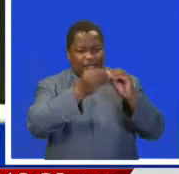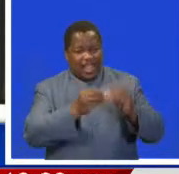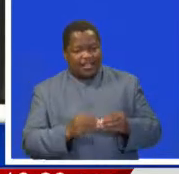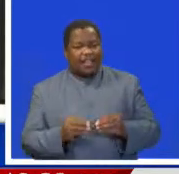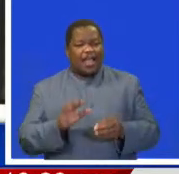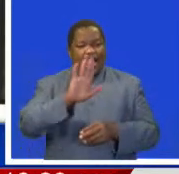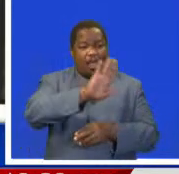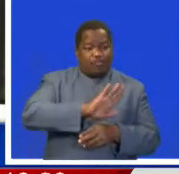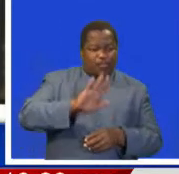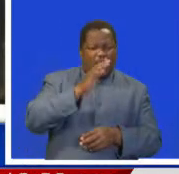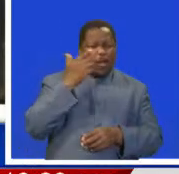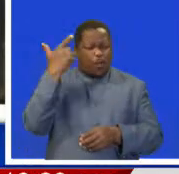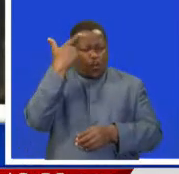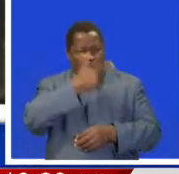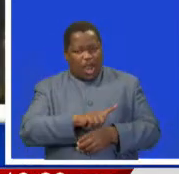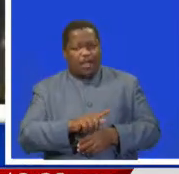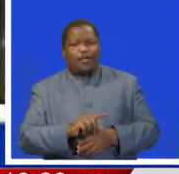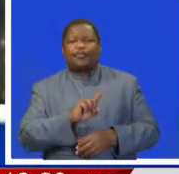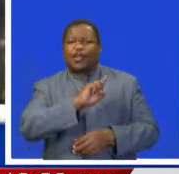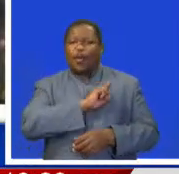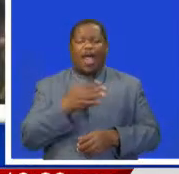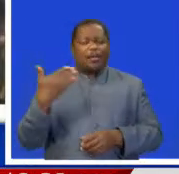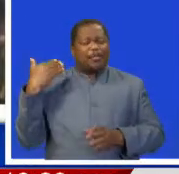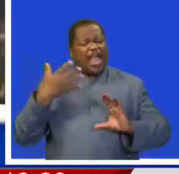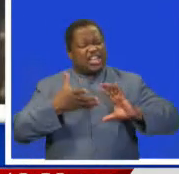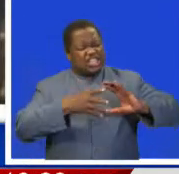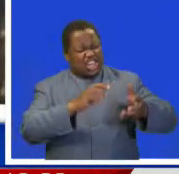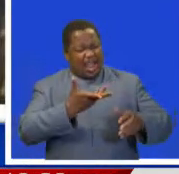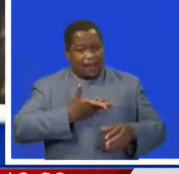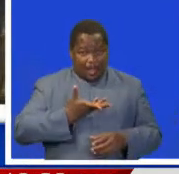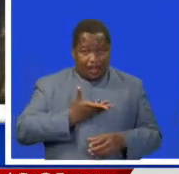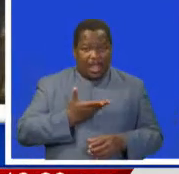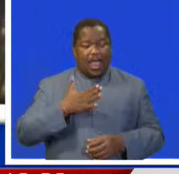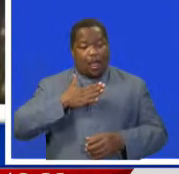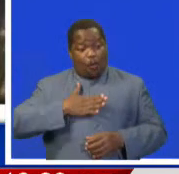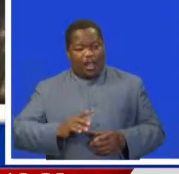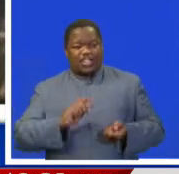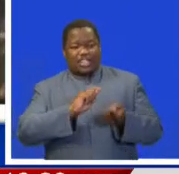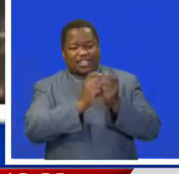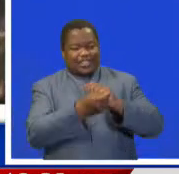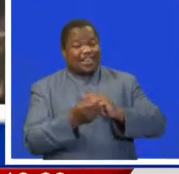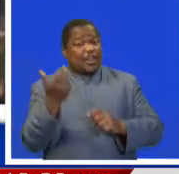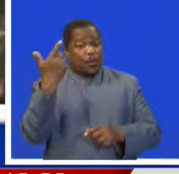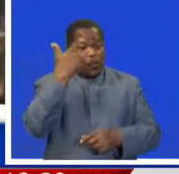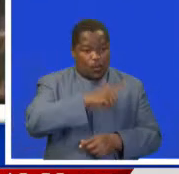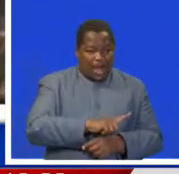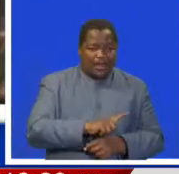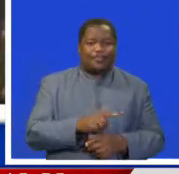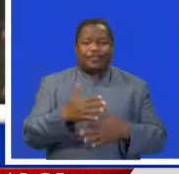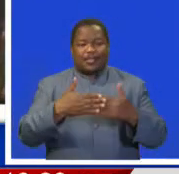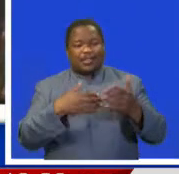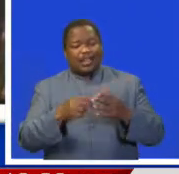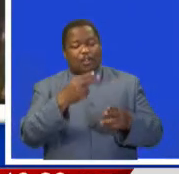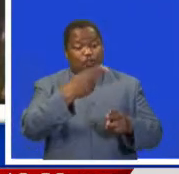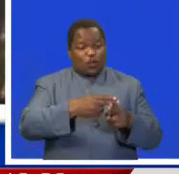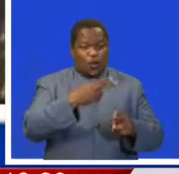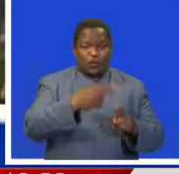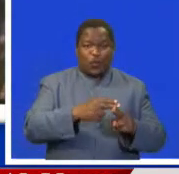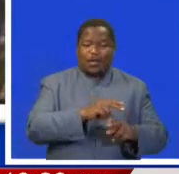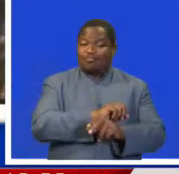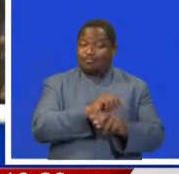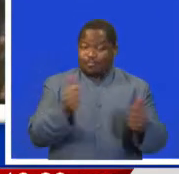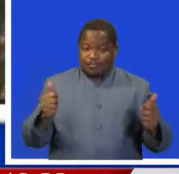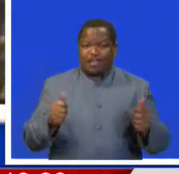ngasebentiseka ngaphandle kwenkinga sikhone ne connector vele leyo ma toilet systems to the main sewer